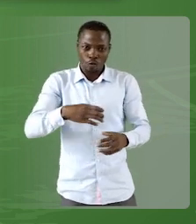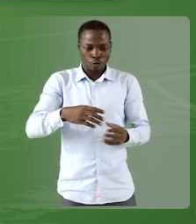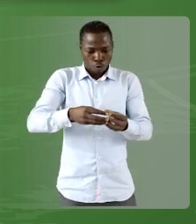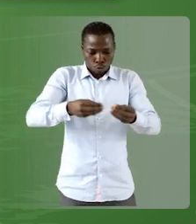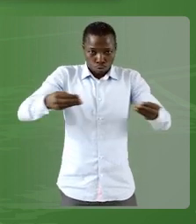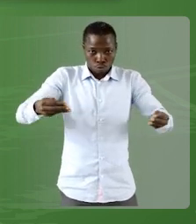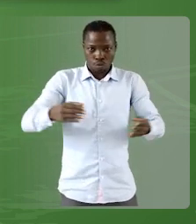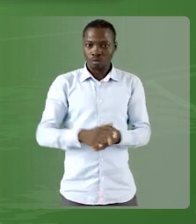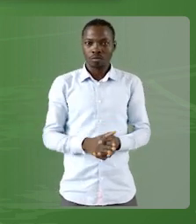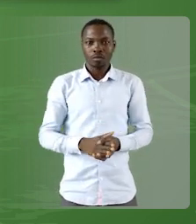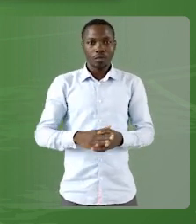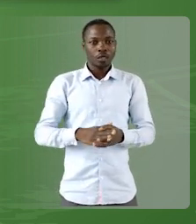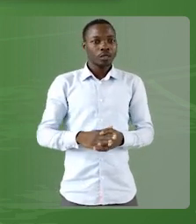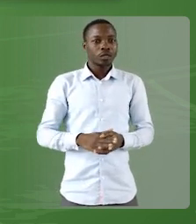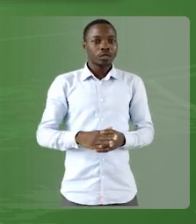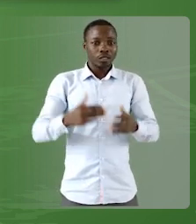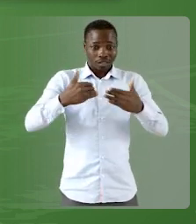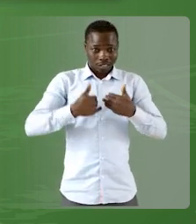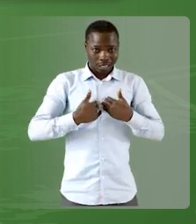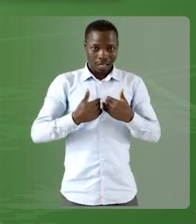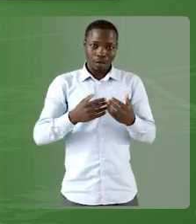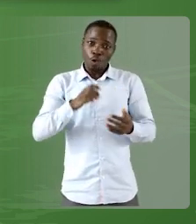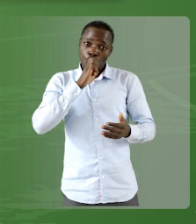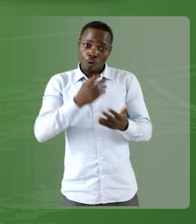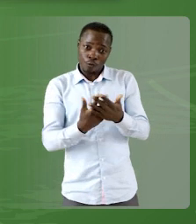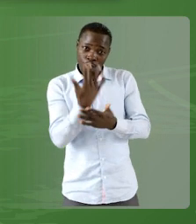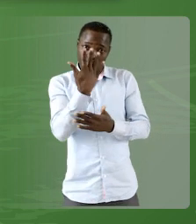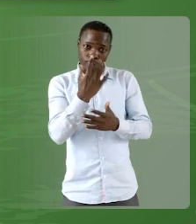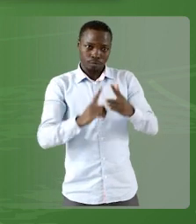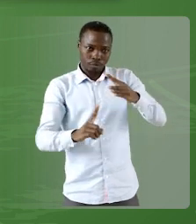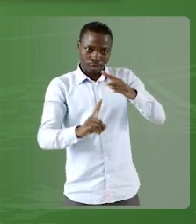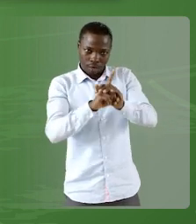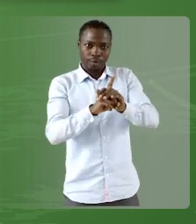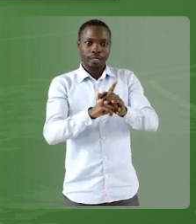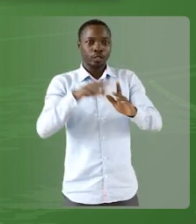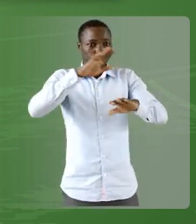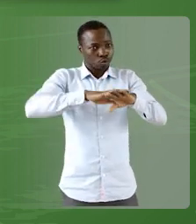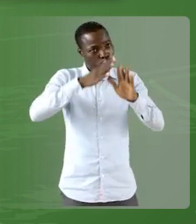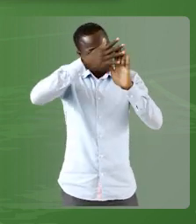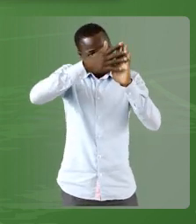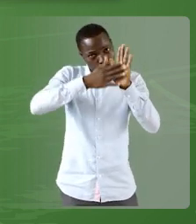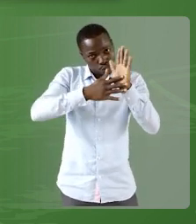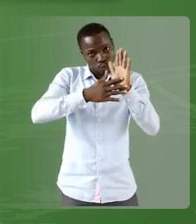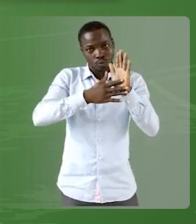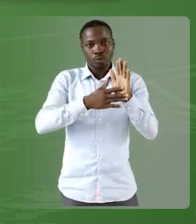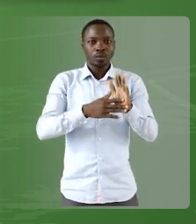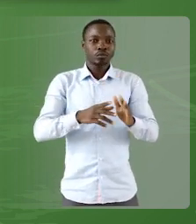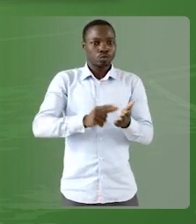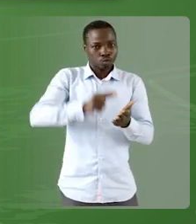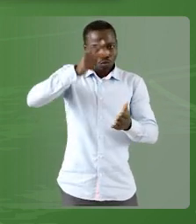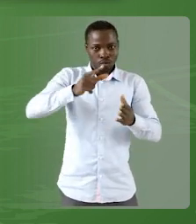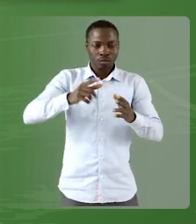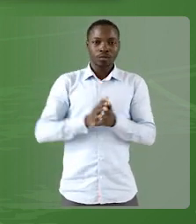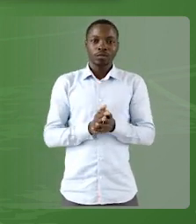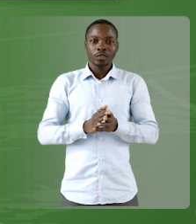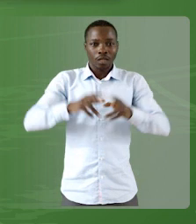il laisse apparaître des buées sur les parois du tube à essai. En présence